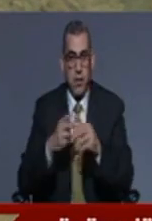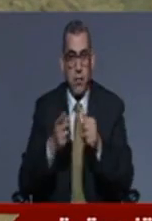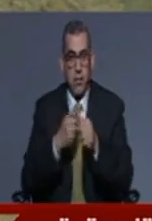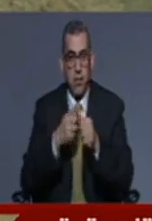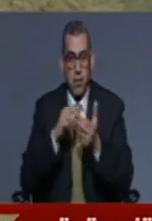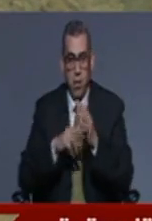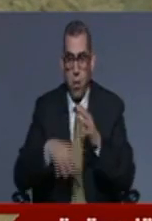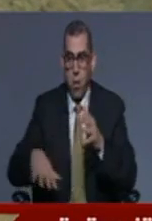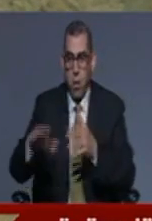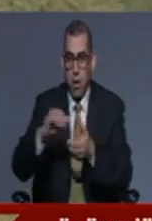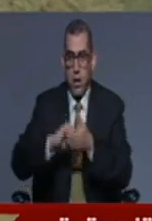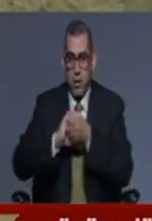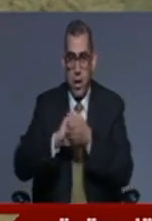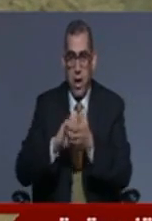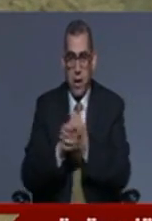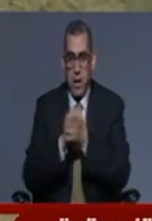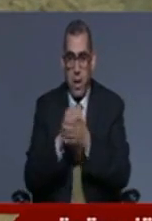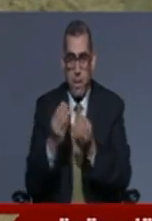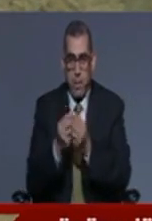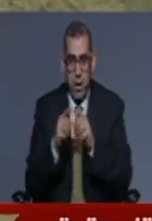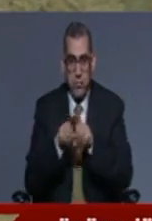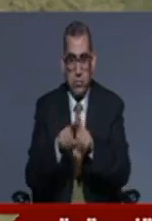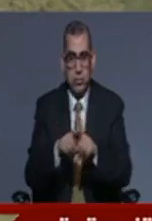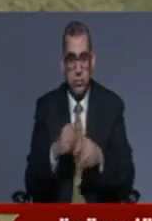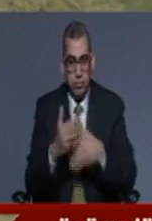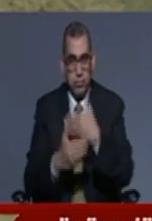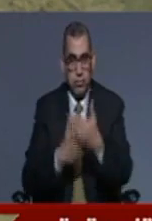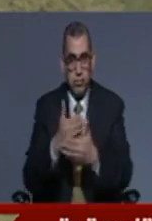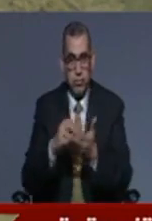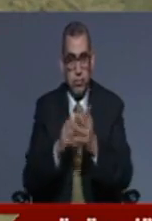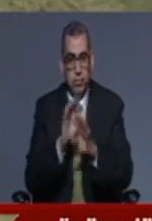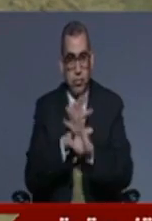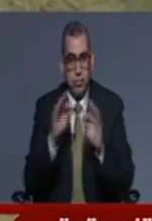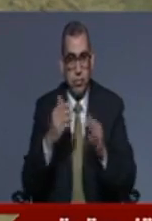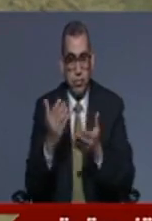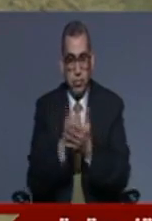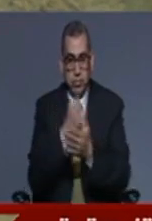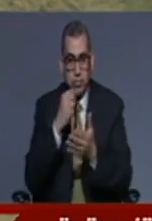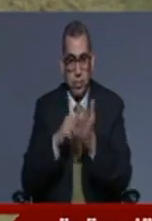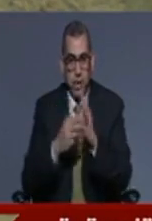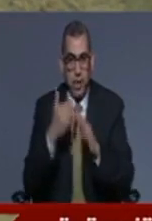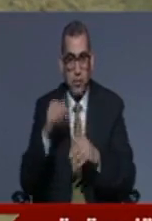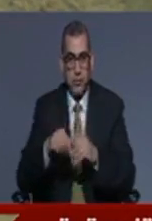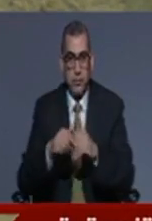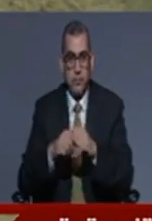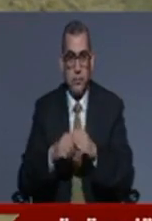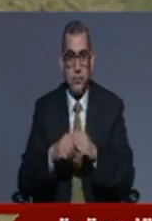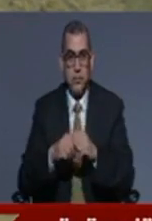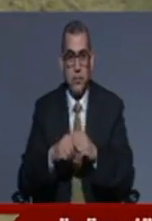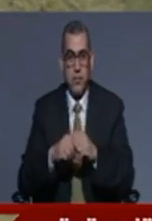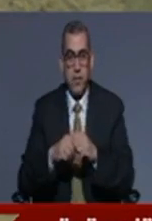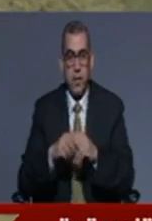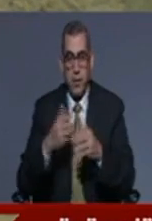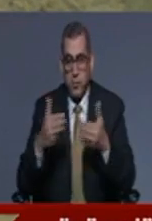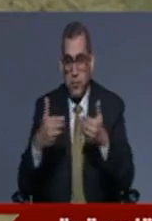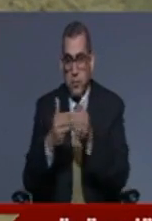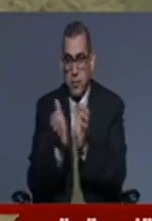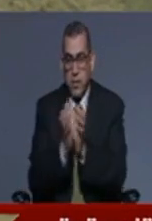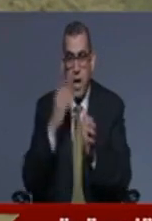معا لكي نحرز تقدما ونحصل على النتائج. هذا هو ما جمع